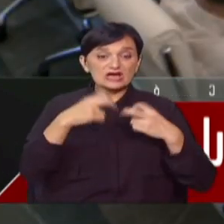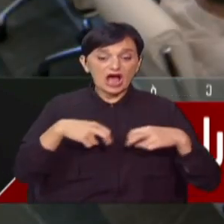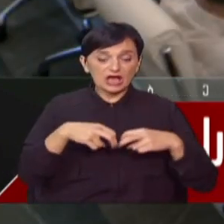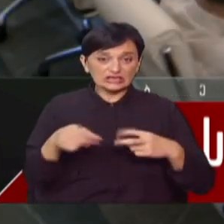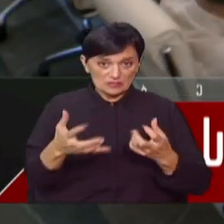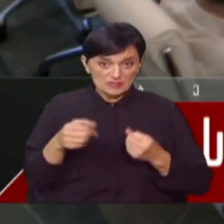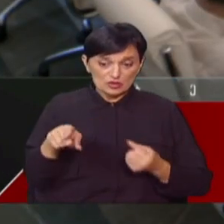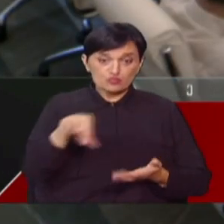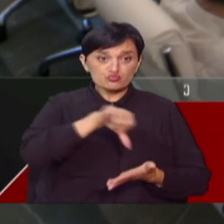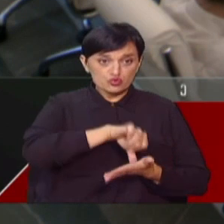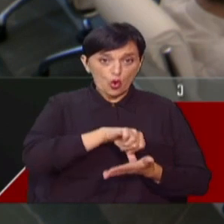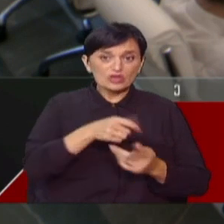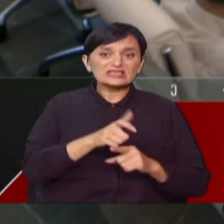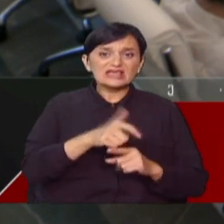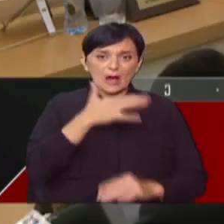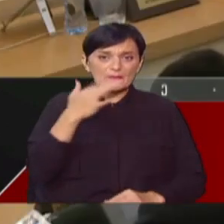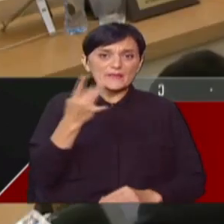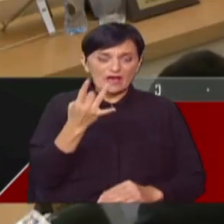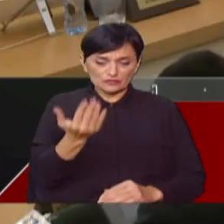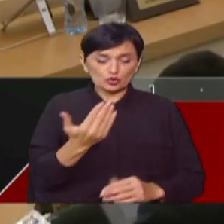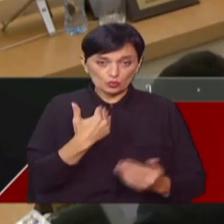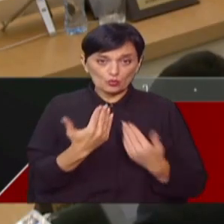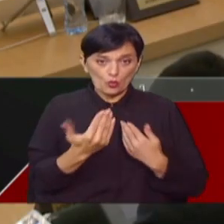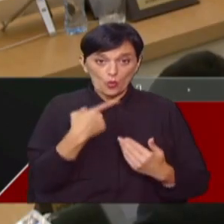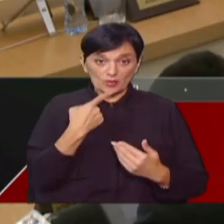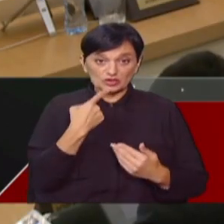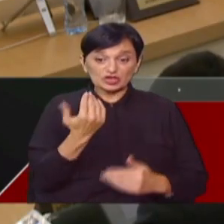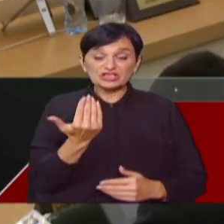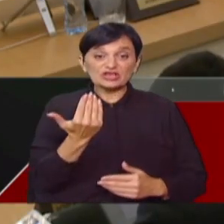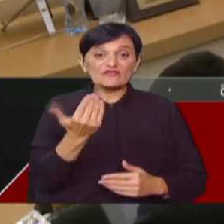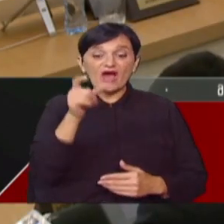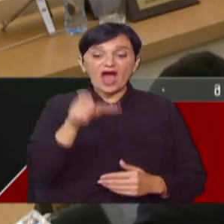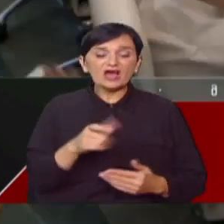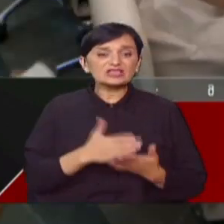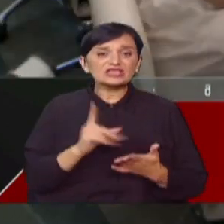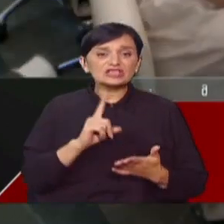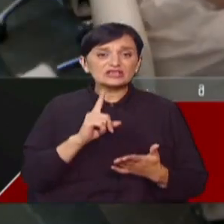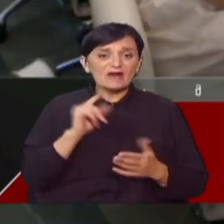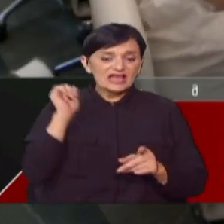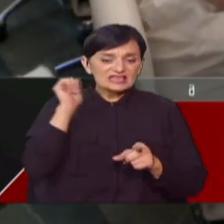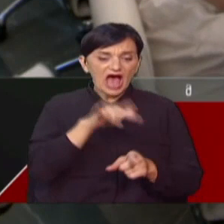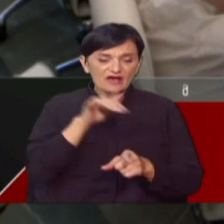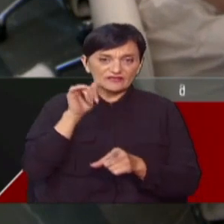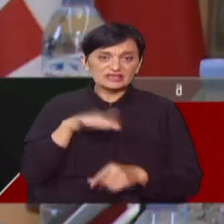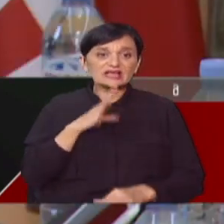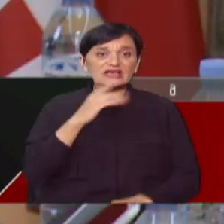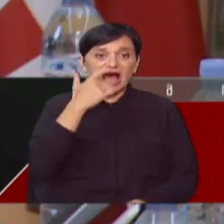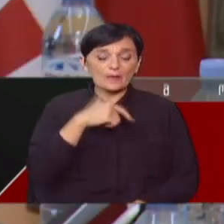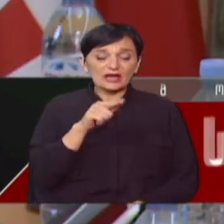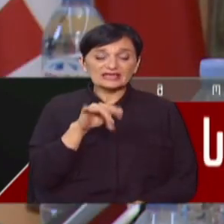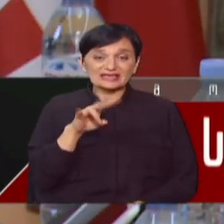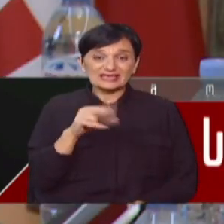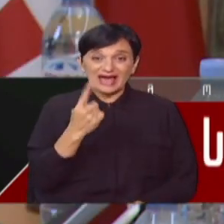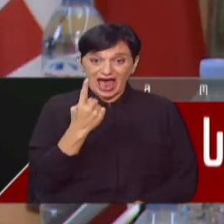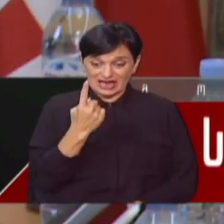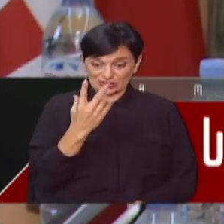მიიღეთ მონაწილეობა, თქო, ძალიან ბევრჯერ მომიწოდებია. მაგრამ თქვენი ილი არის უბრალოდ თავდასხმა. ქალბატონო თინა, ერთი